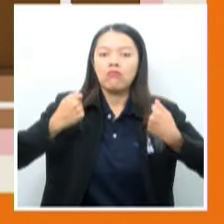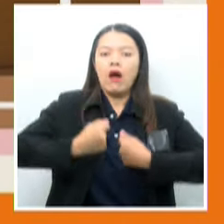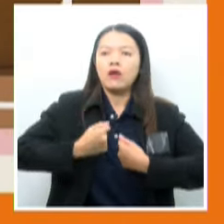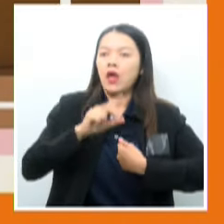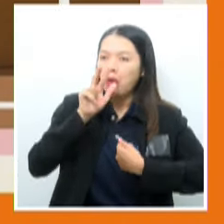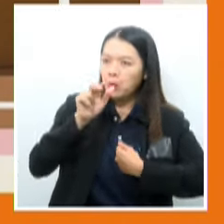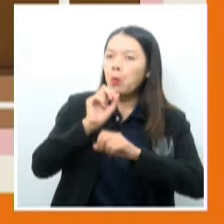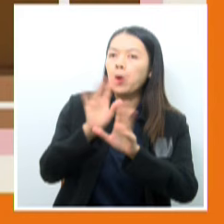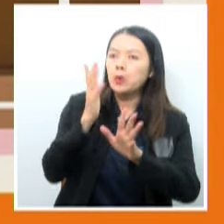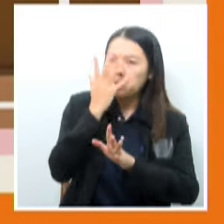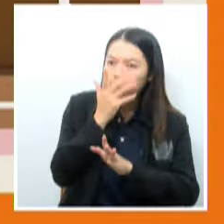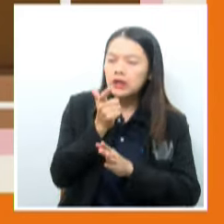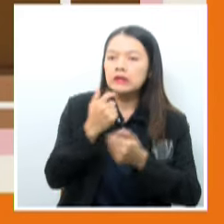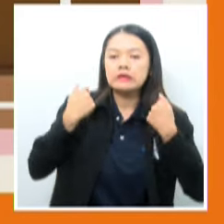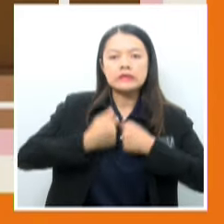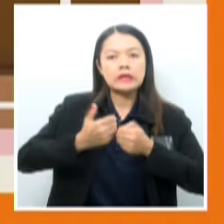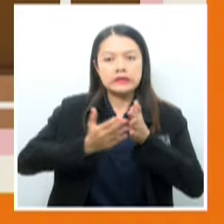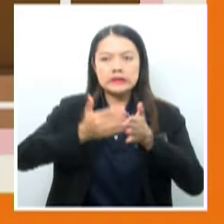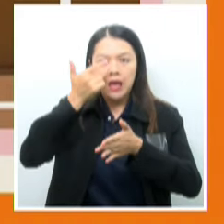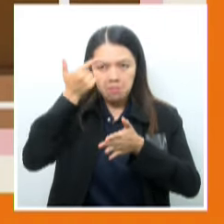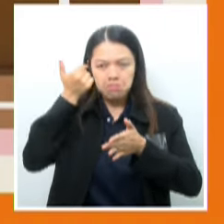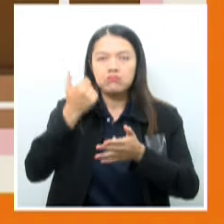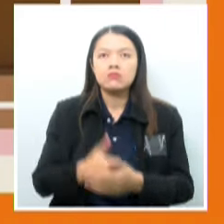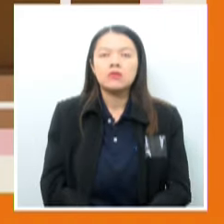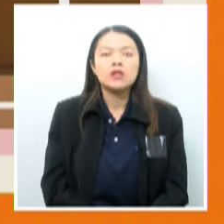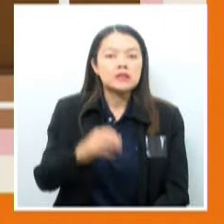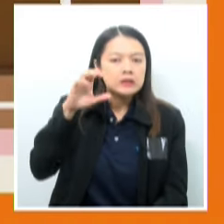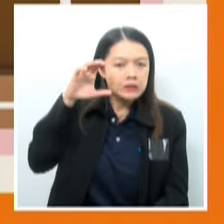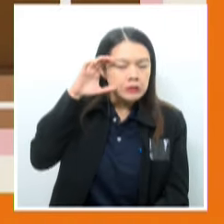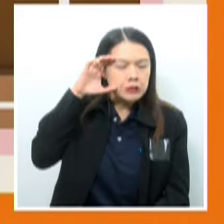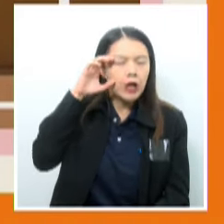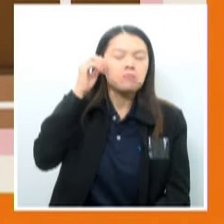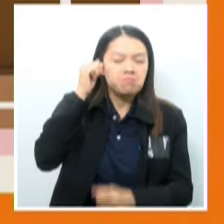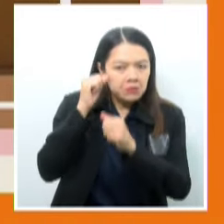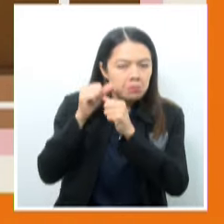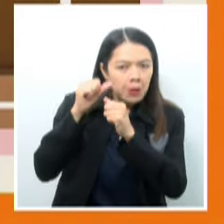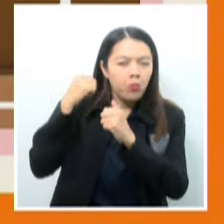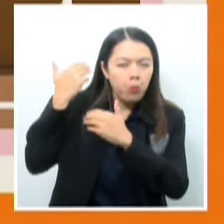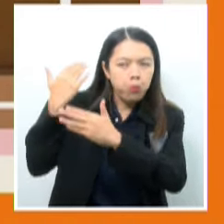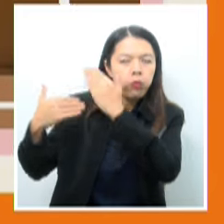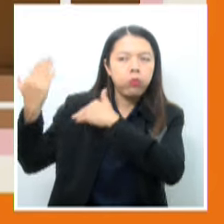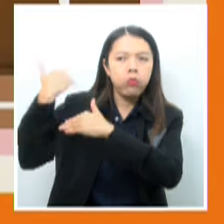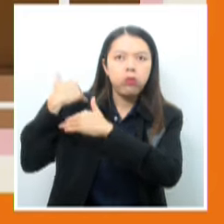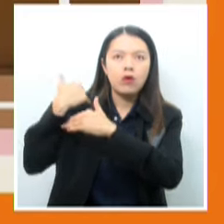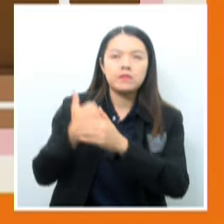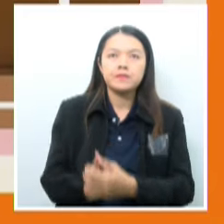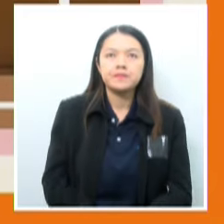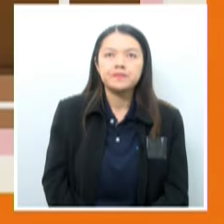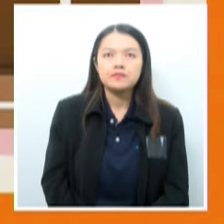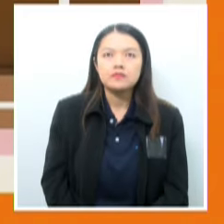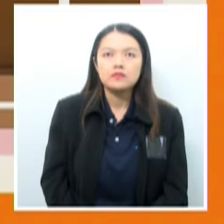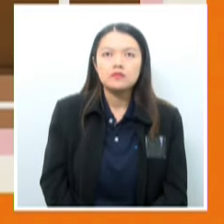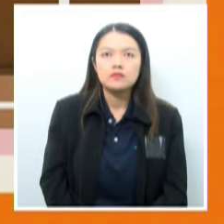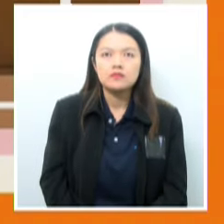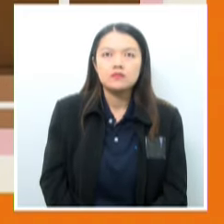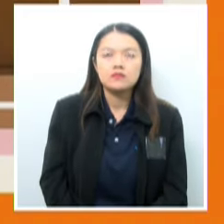เอกลักษณ์นิยมสวมเสื้อผ้าสีดำมีความเชื่อความศรัทธาแบบดั้งเดิมเช่นพิธีเสนเรือนปัดตร